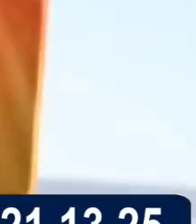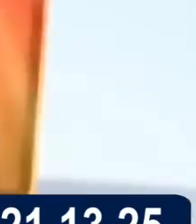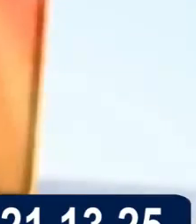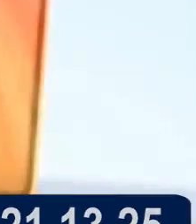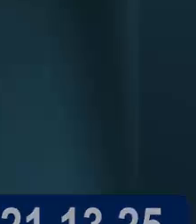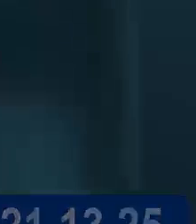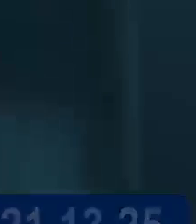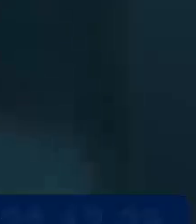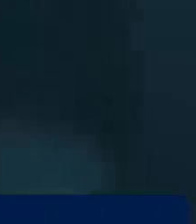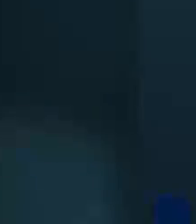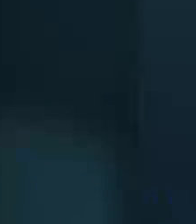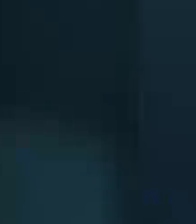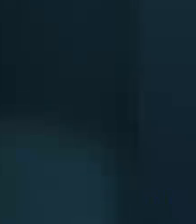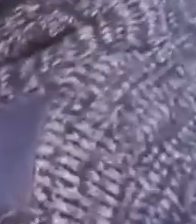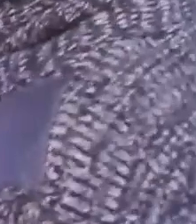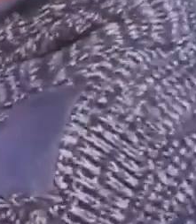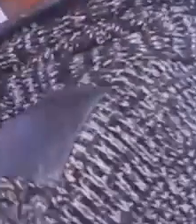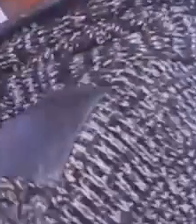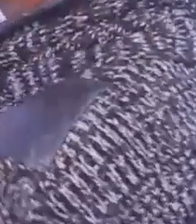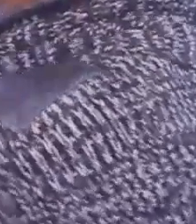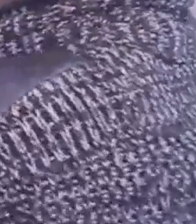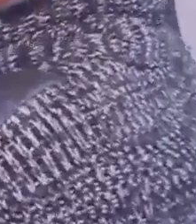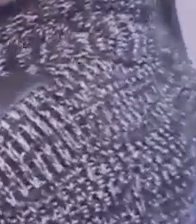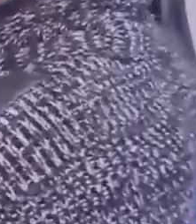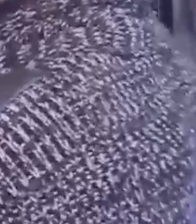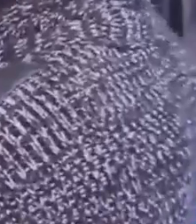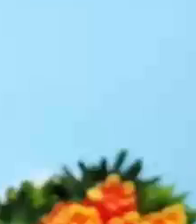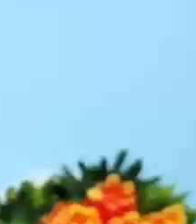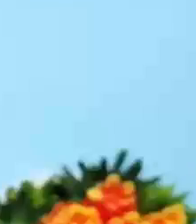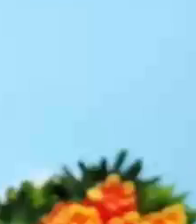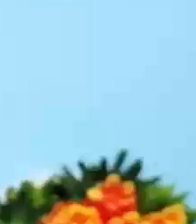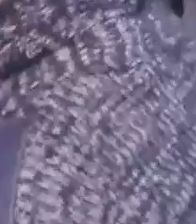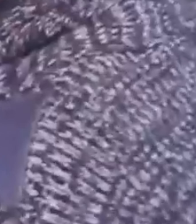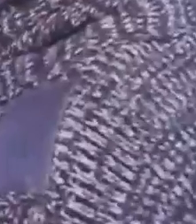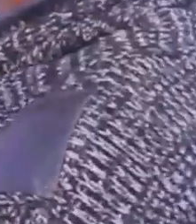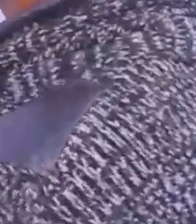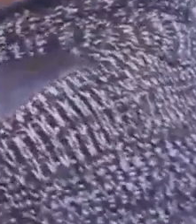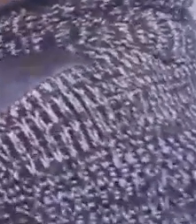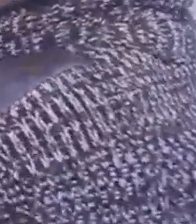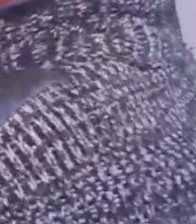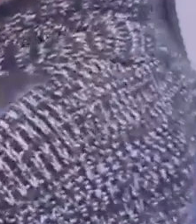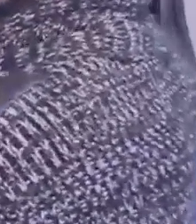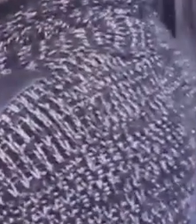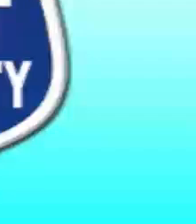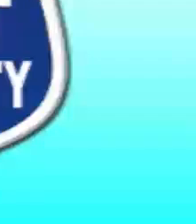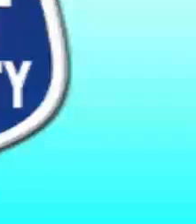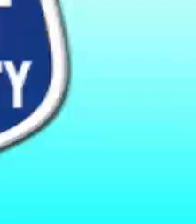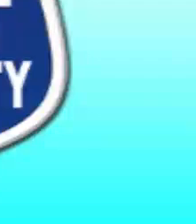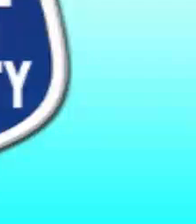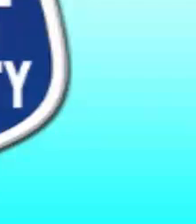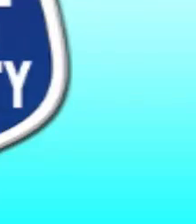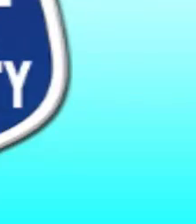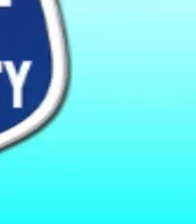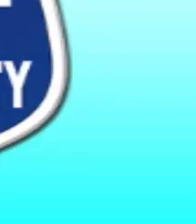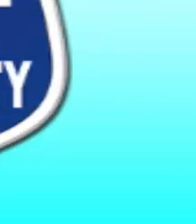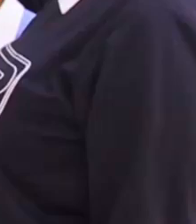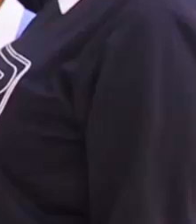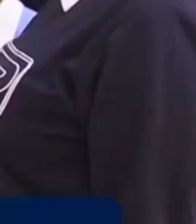ine yose n'izindi nyinshi. Tugushyirira ama TV list na aplikasiyo zose hifashishijwe imashini yabugenewe, tukanaguha garanti